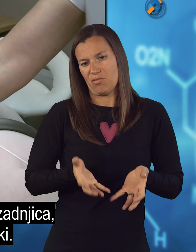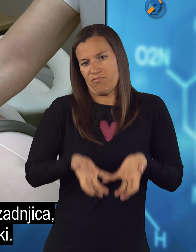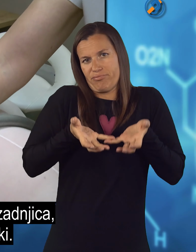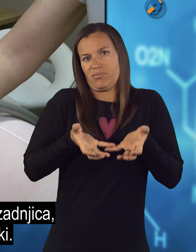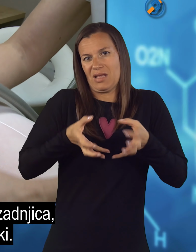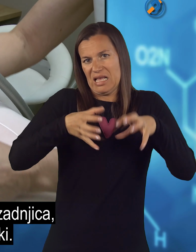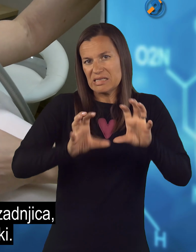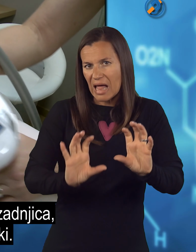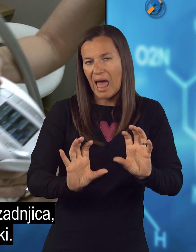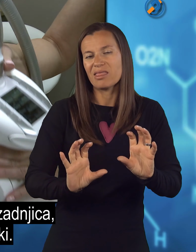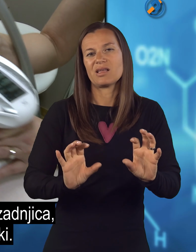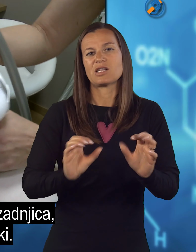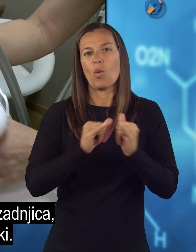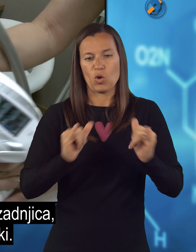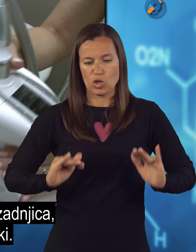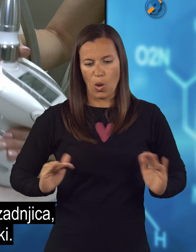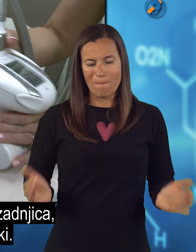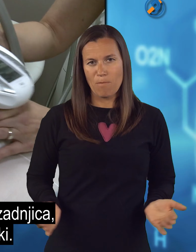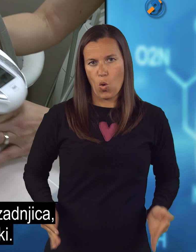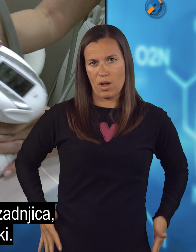zadnjica, oblikujejo se boki.